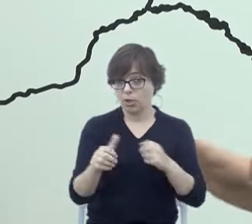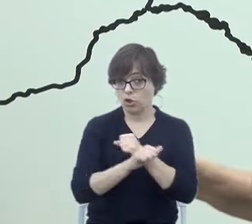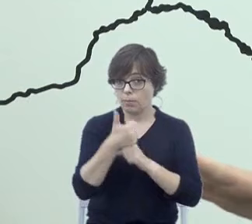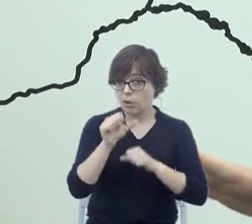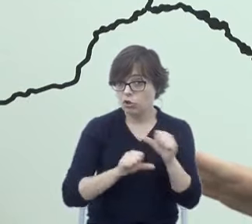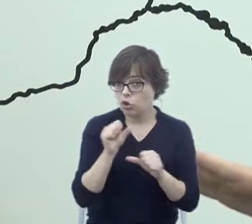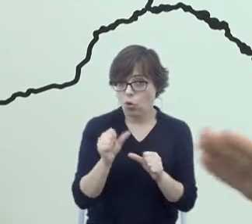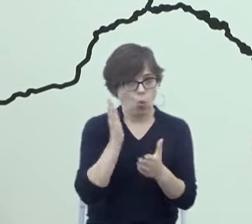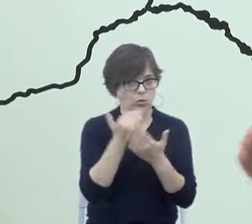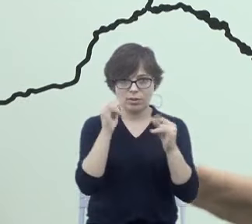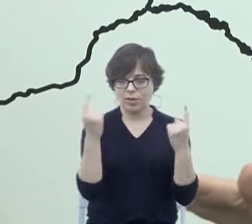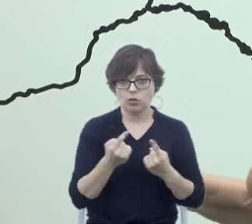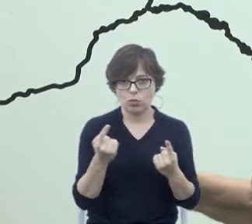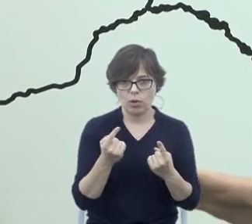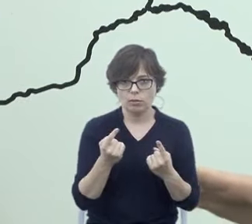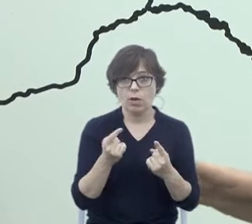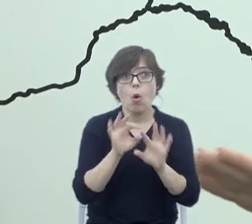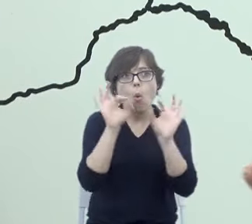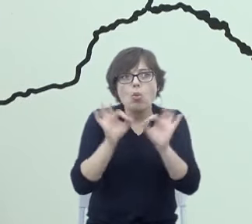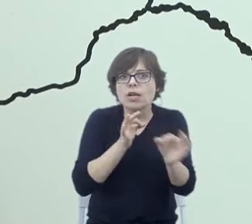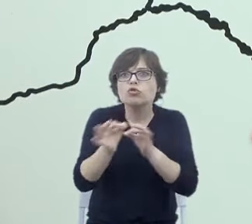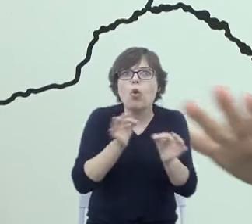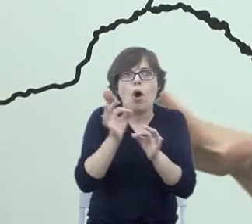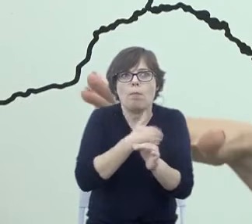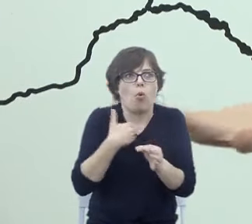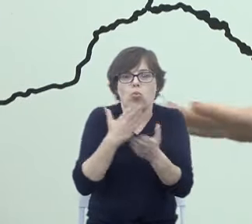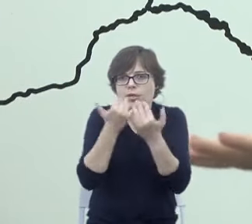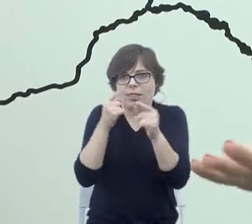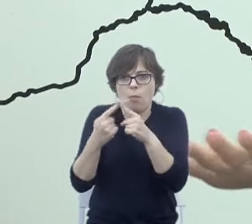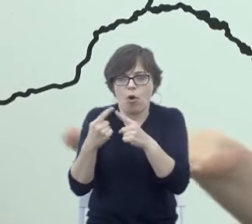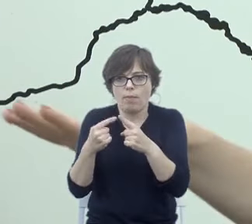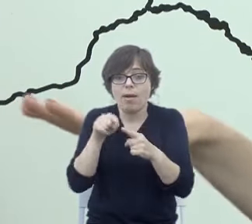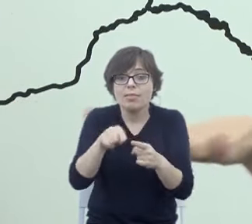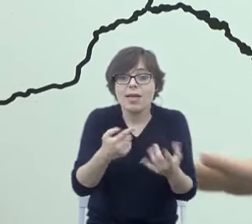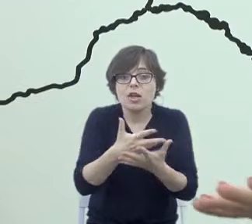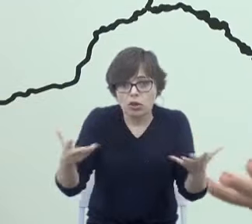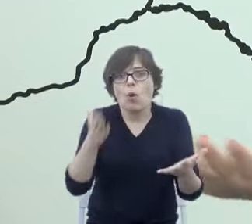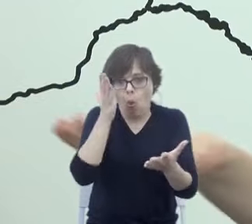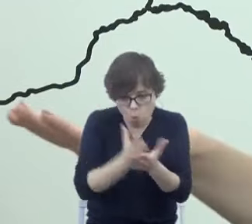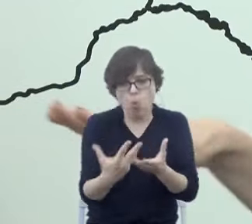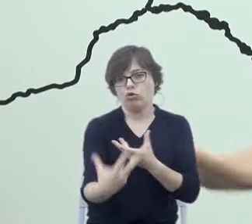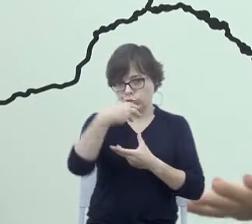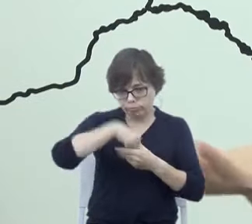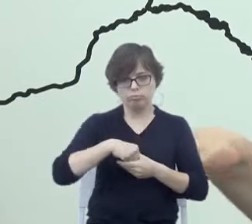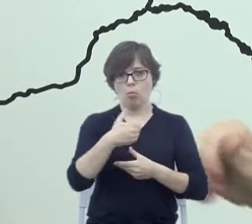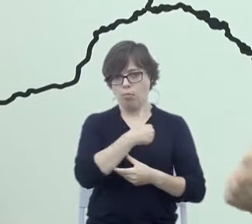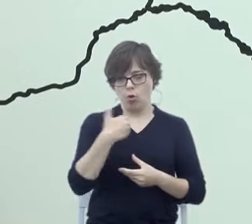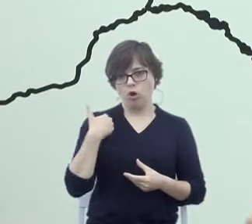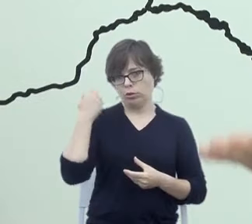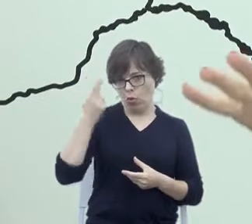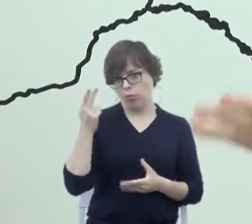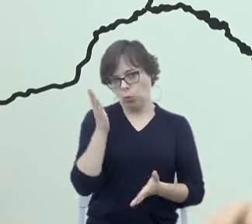zupełnie inna sytuacja, inny w ogóle moment historyczny. Inaczej te ziemie są już dobrze włączone, nazwijmy to, już